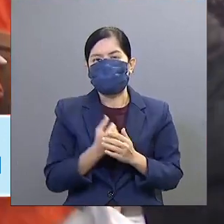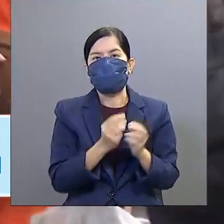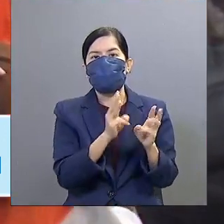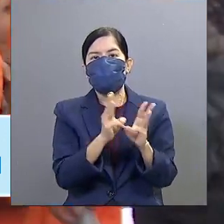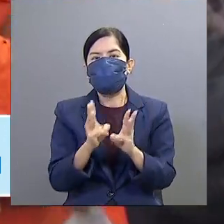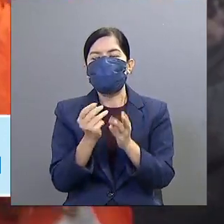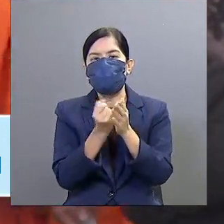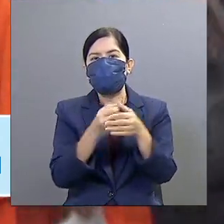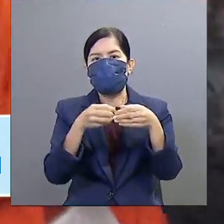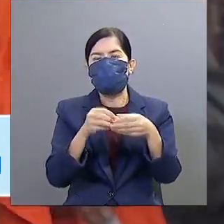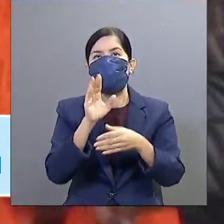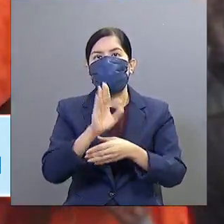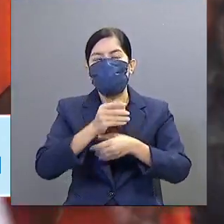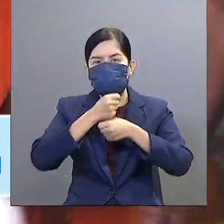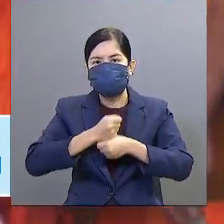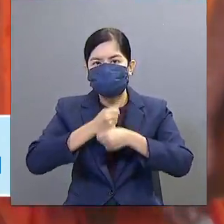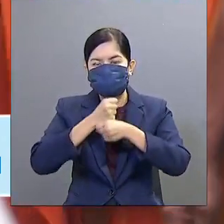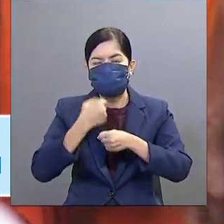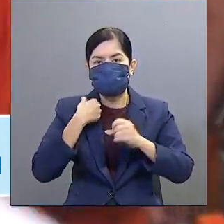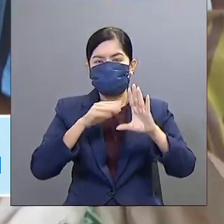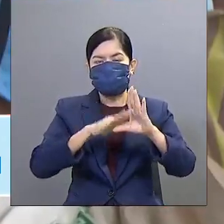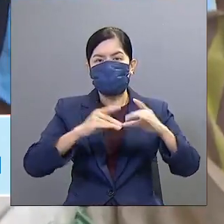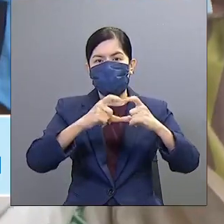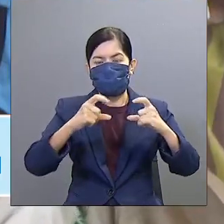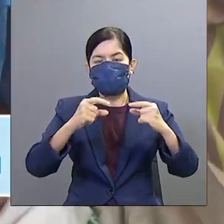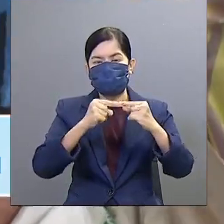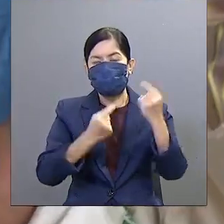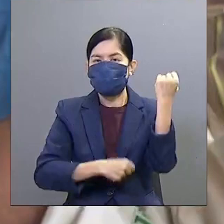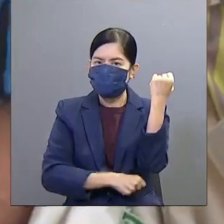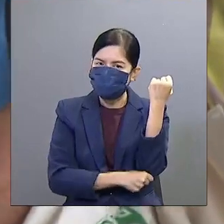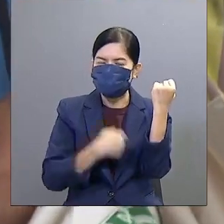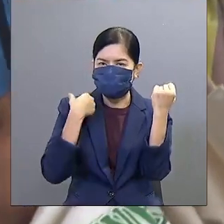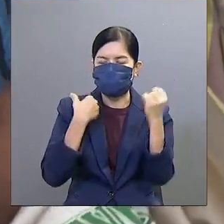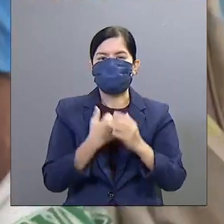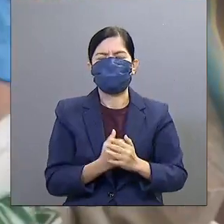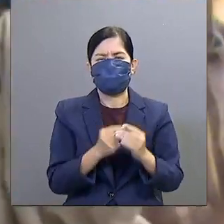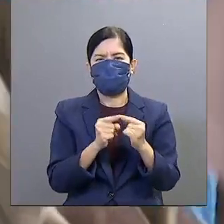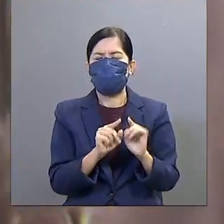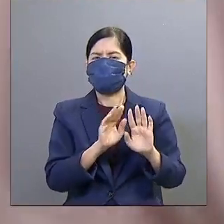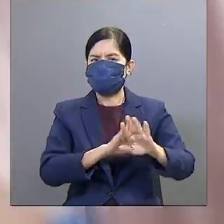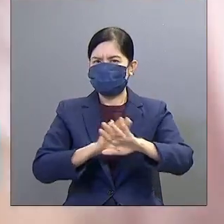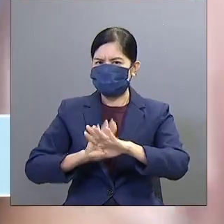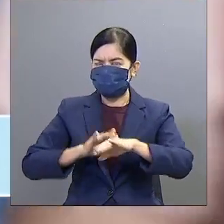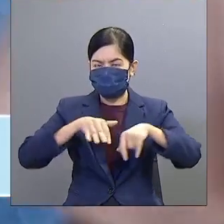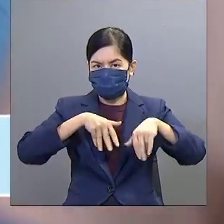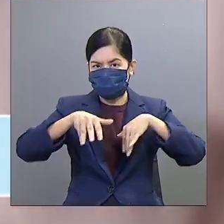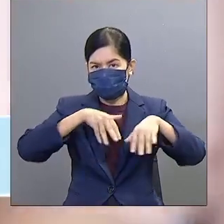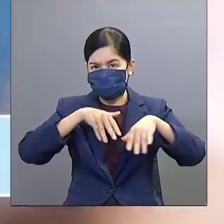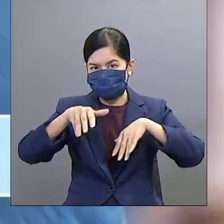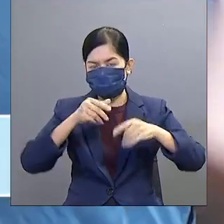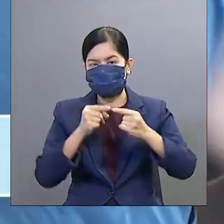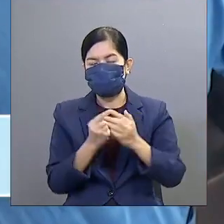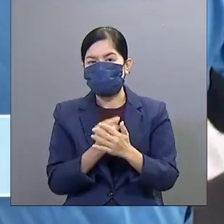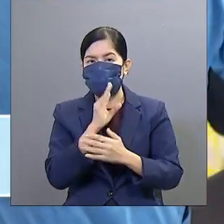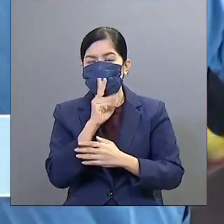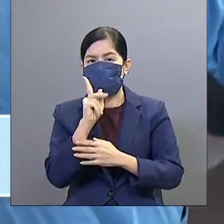งทะเบียนในโครงการบัตรสวัสดิการแห่งรัฐกำหนดชัดเจนเอาไว้อยู่แล้วครับ ดังนั้นขอให้ประชาชนนะคะอย่าหลงเชื่อข้อมูลดังกล่าวค่ะขอความร่วมมือไม่ส่งไม่แชร์